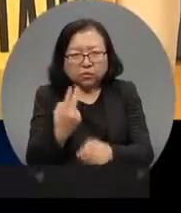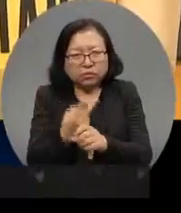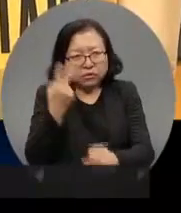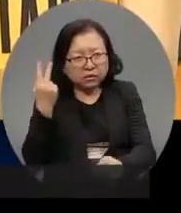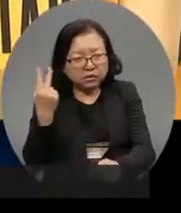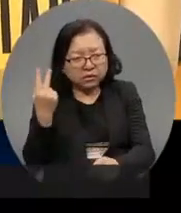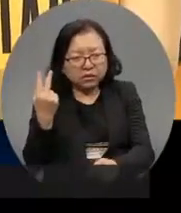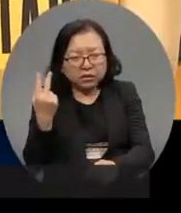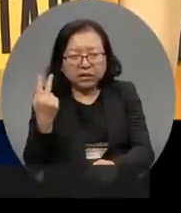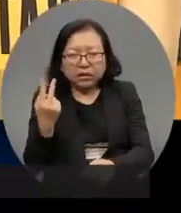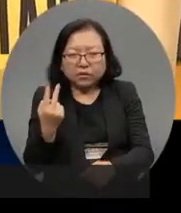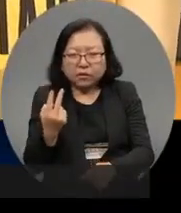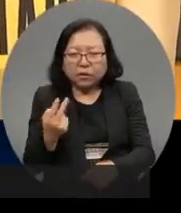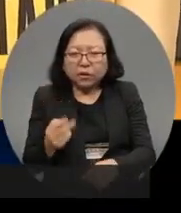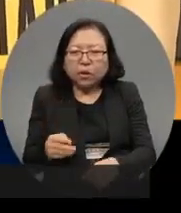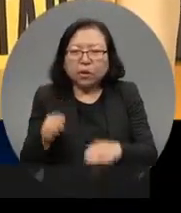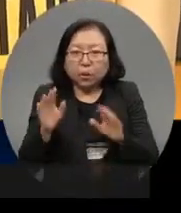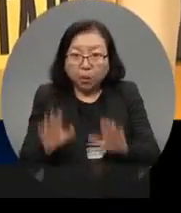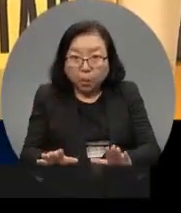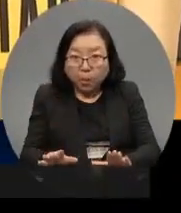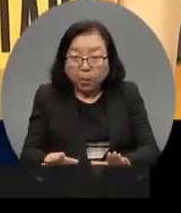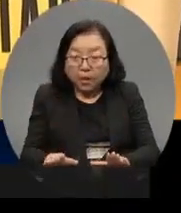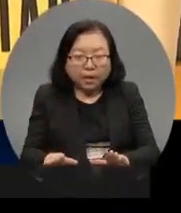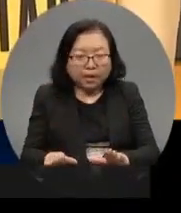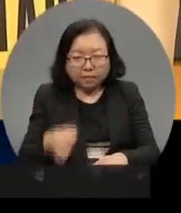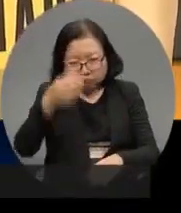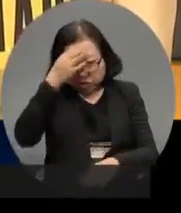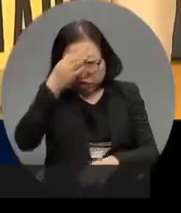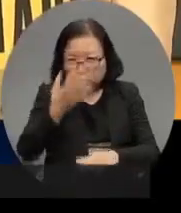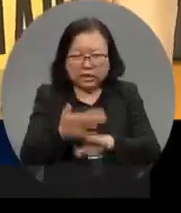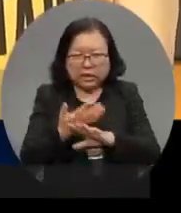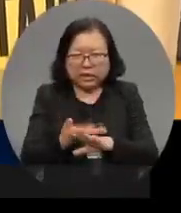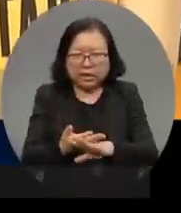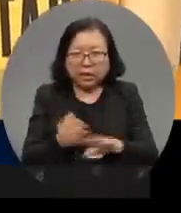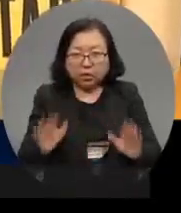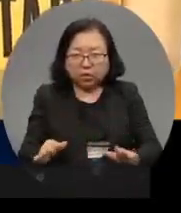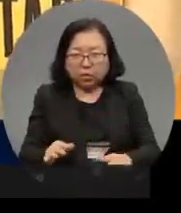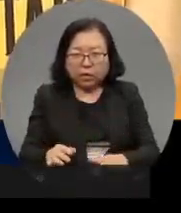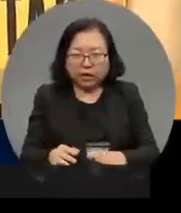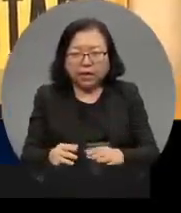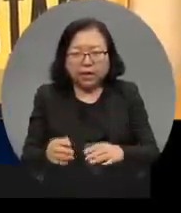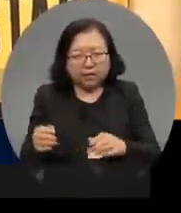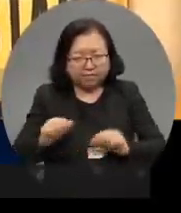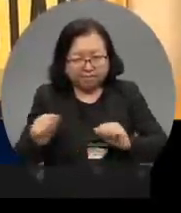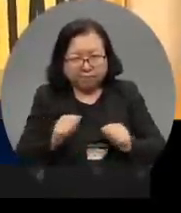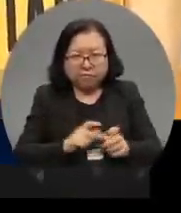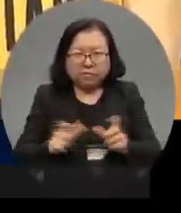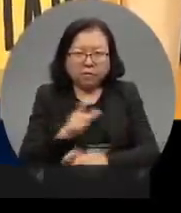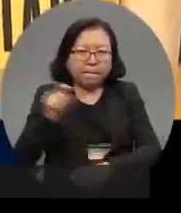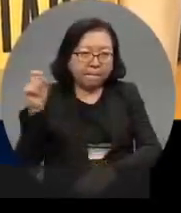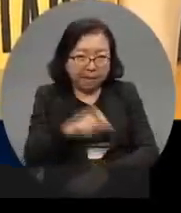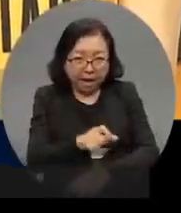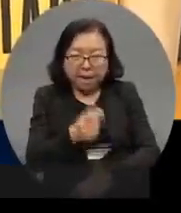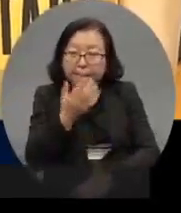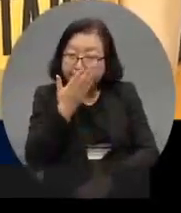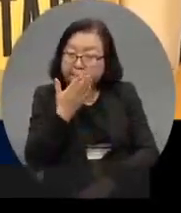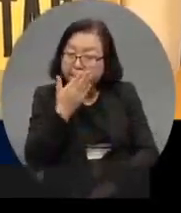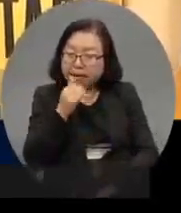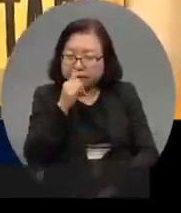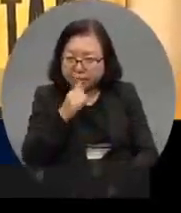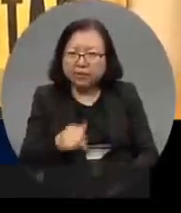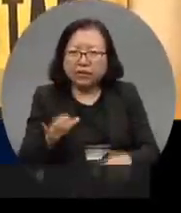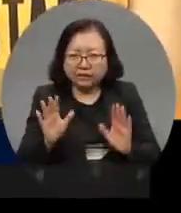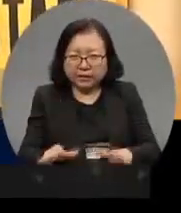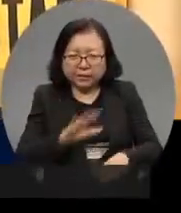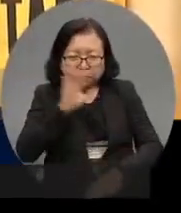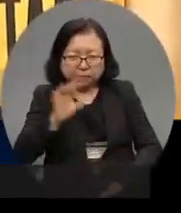재작년과도 다른 플레이를 보여드릴 것 같고 조금 더 빨라진 농구를 보여드릴 수 있을 것 같아서 그런 부분을 좀 중점적으로 지금 더